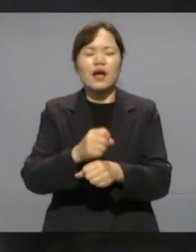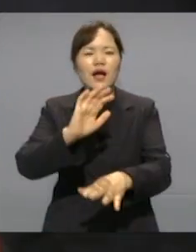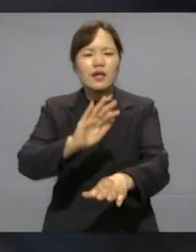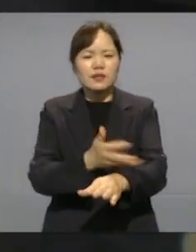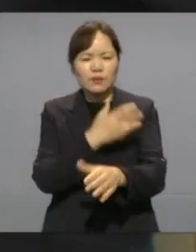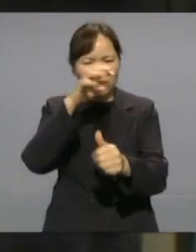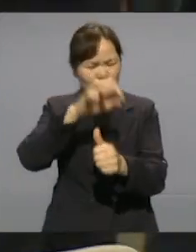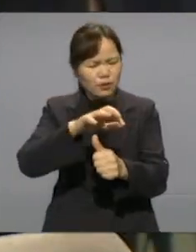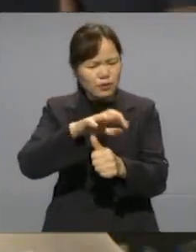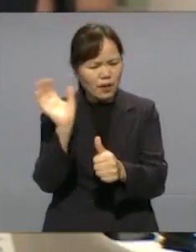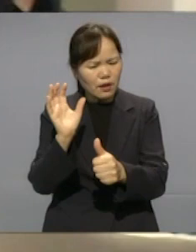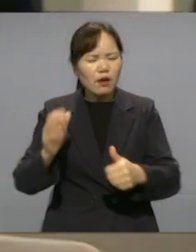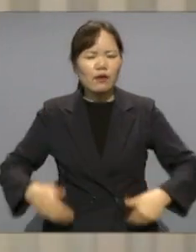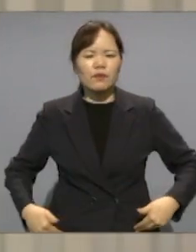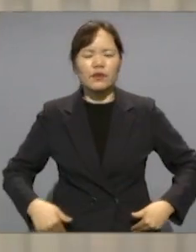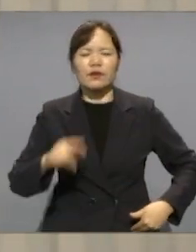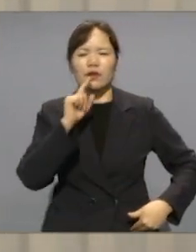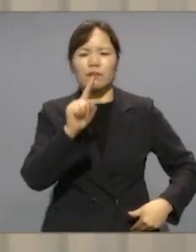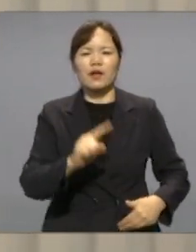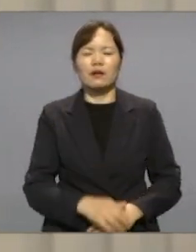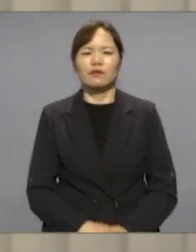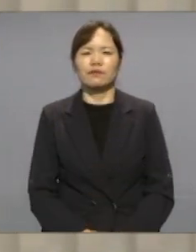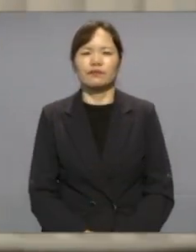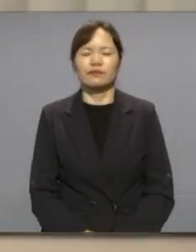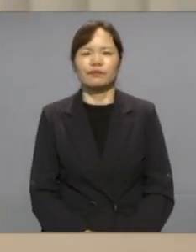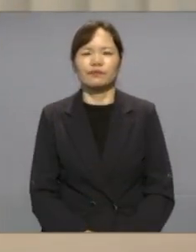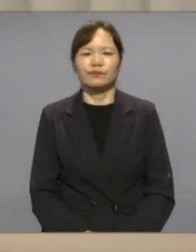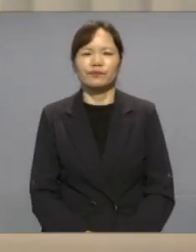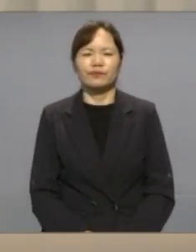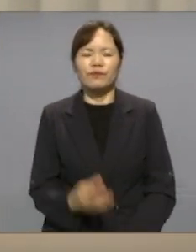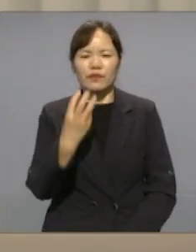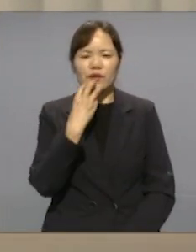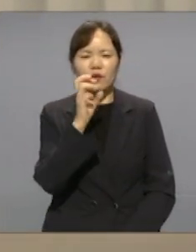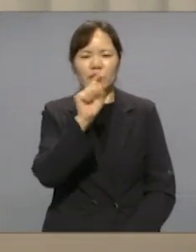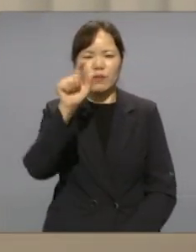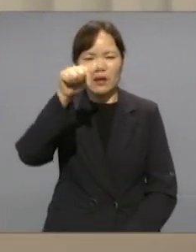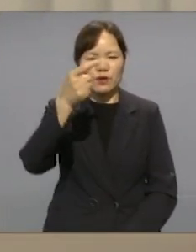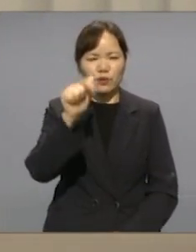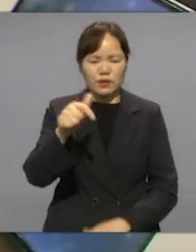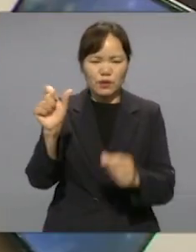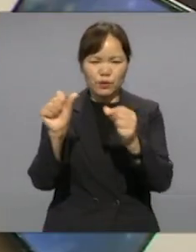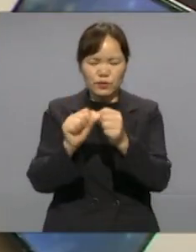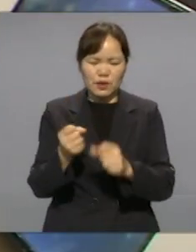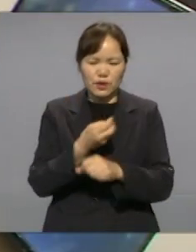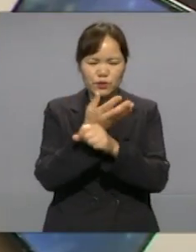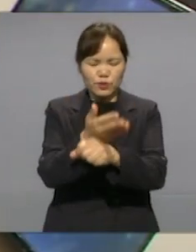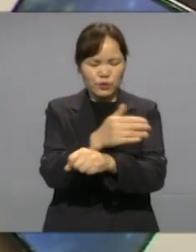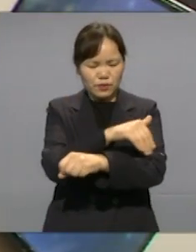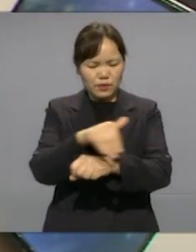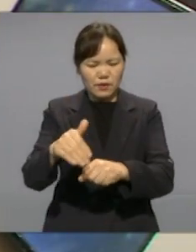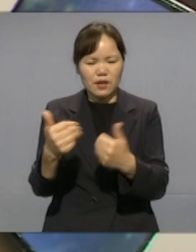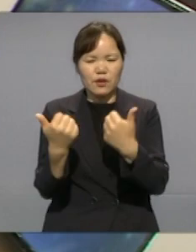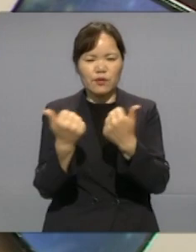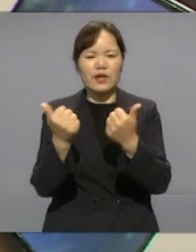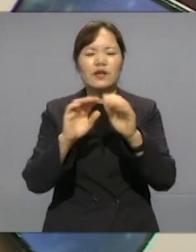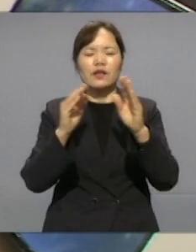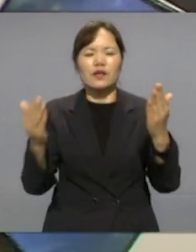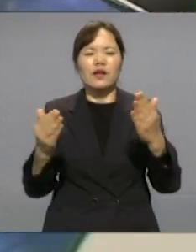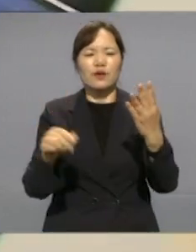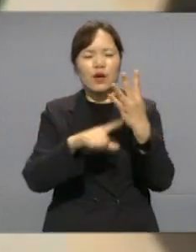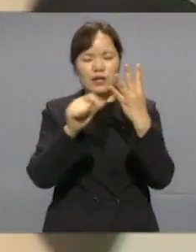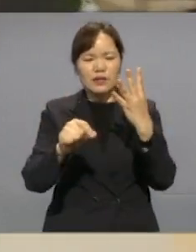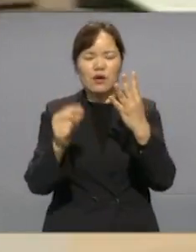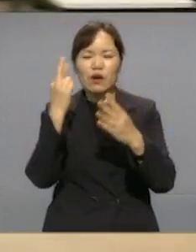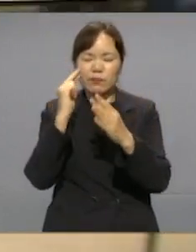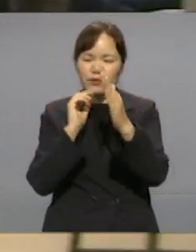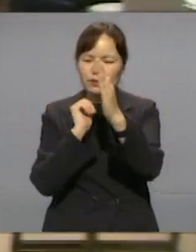규제는 풀어야 한다고 강조했습니다. 서울 마곡에서 5차 수출 전략 회의를 주재한 윤 대통령은 4월 국빈 방미